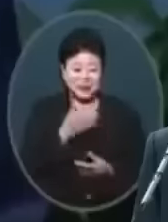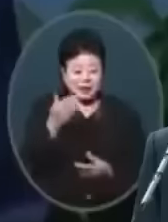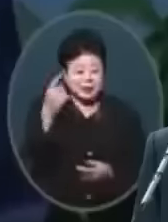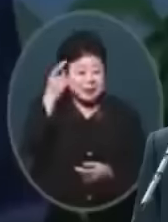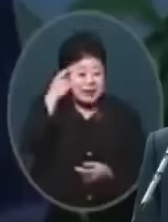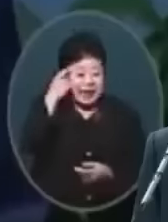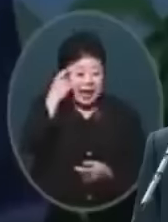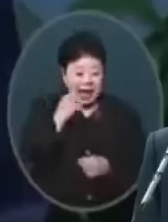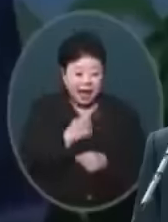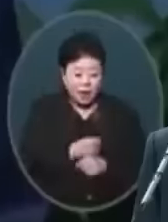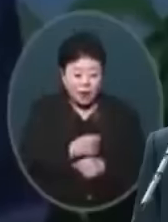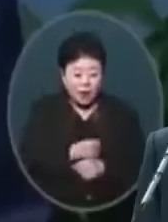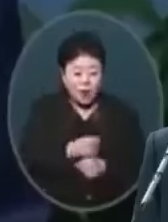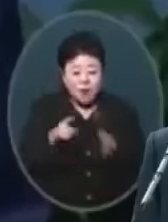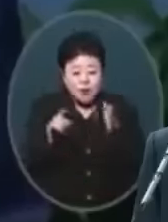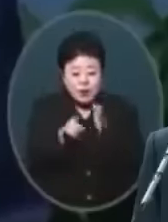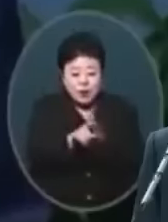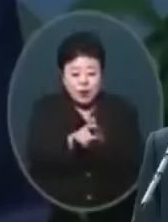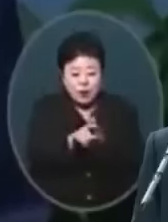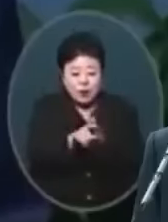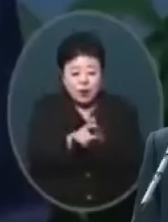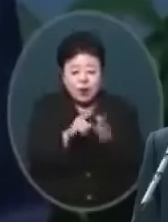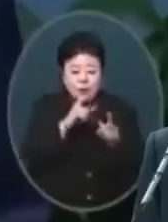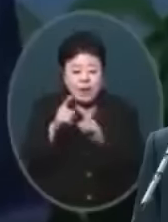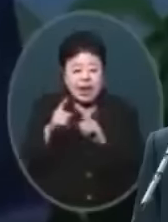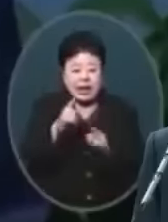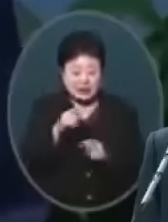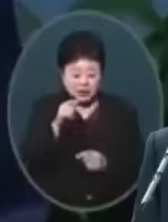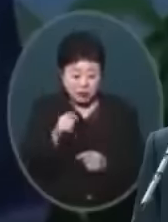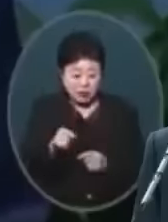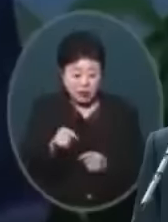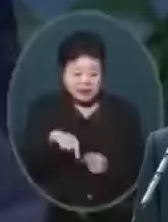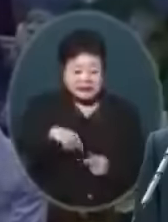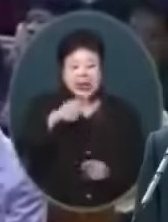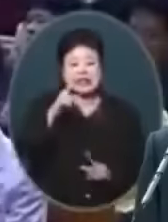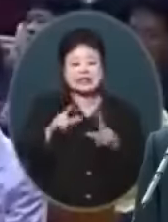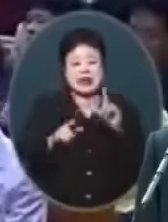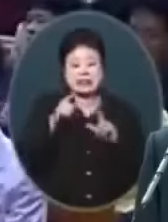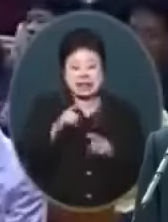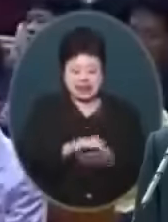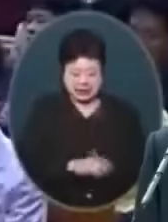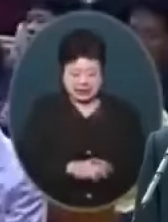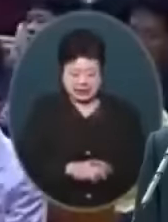여러분이 생각하고 믿고 말하는 것이 여러분의 자화상이 되는 것입니다.